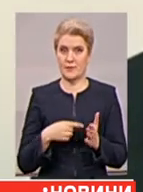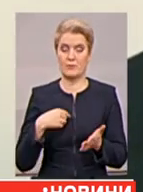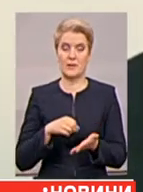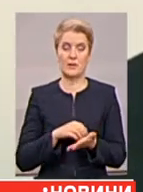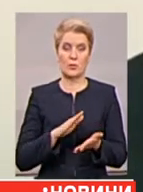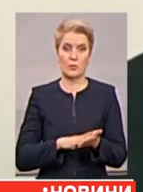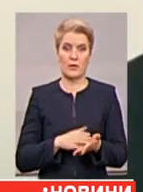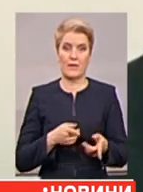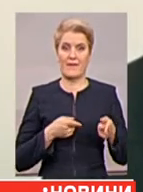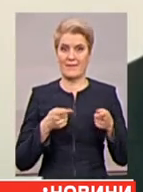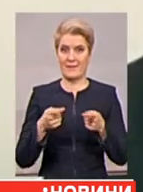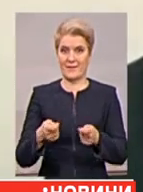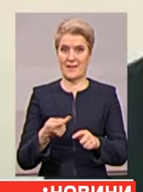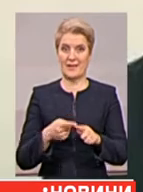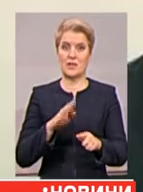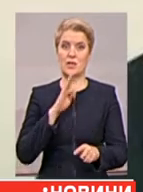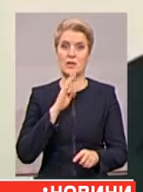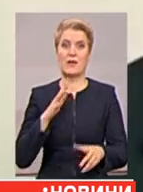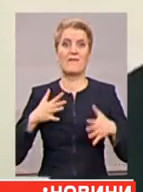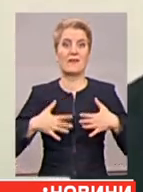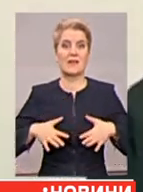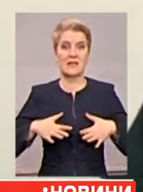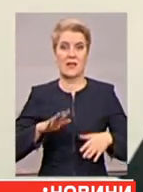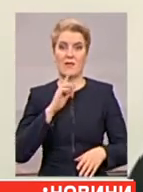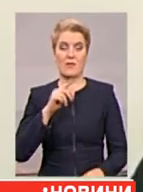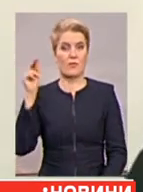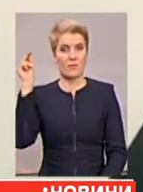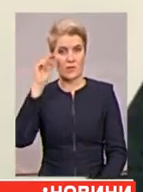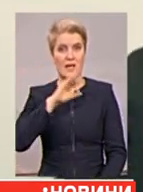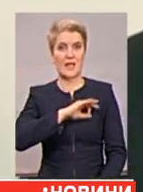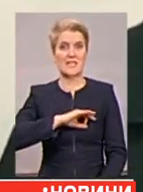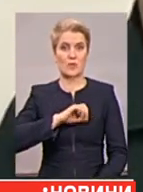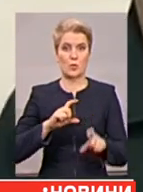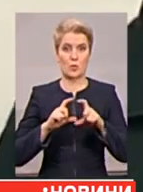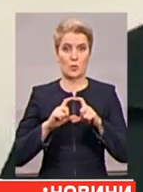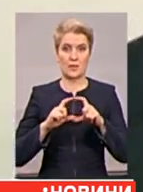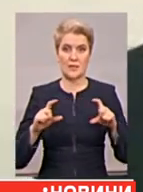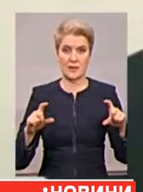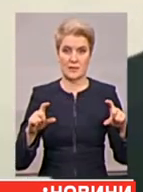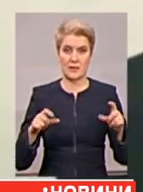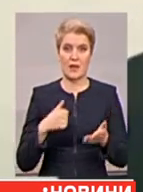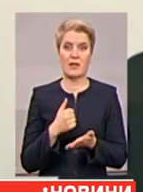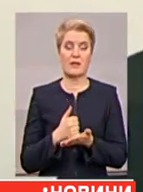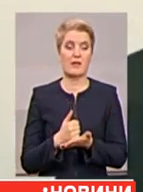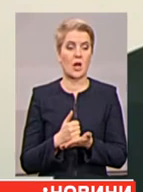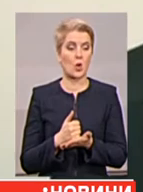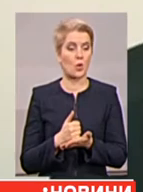жінки до Криму, де вона пройшла навчання в розвідувальному центрі